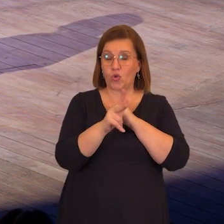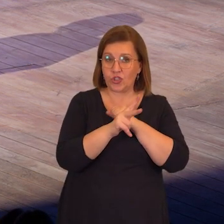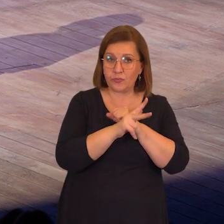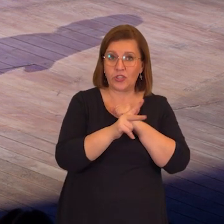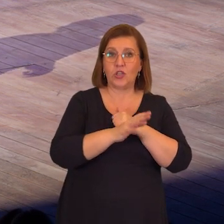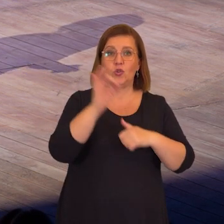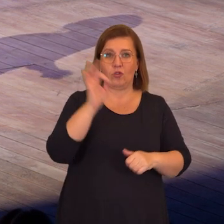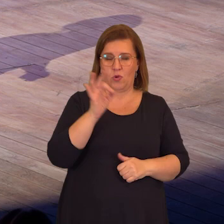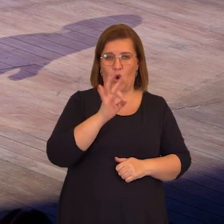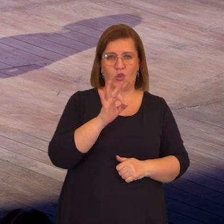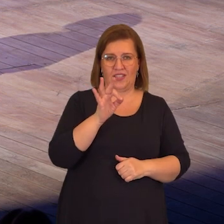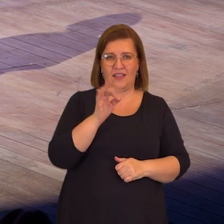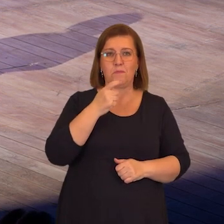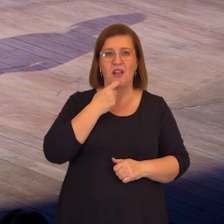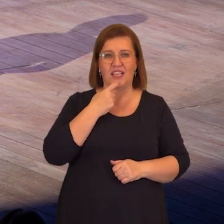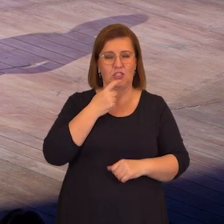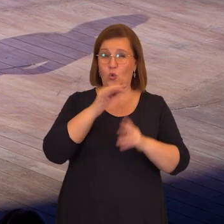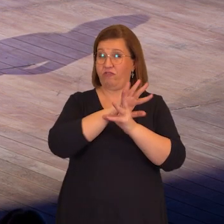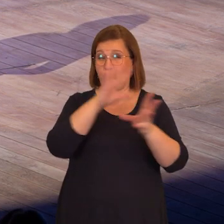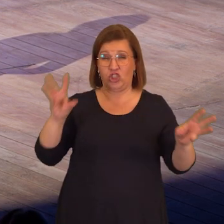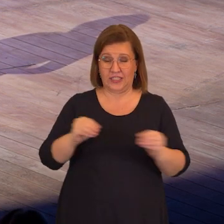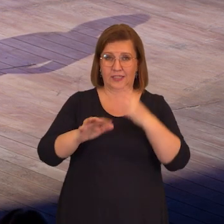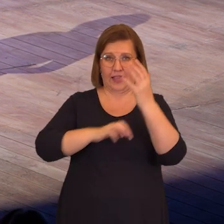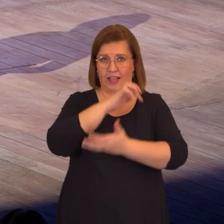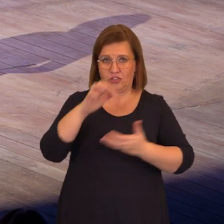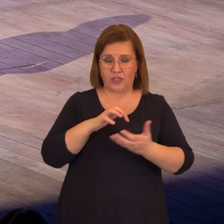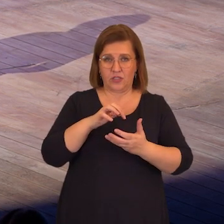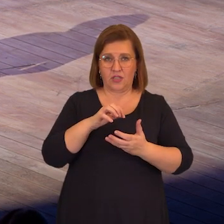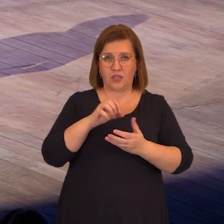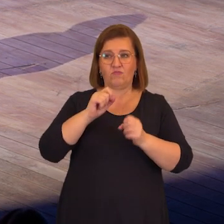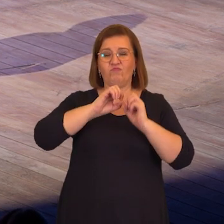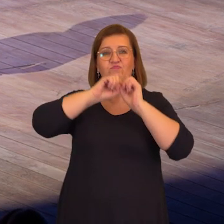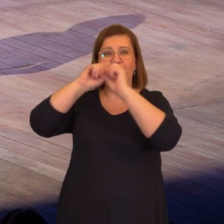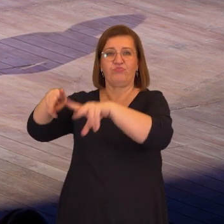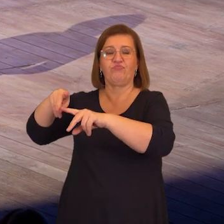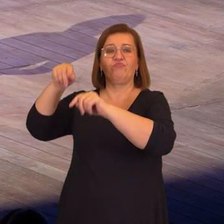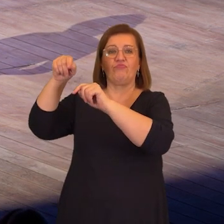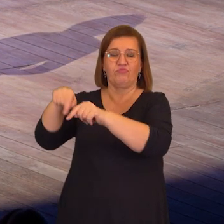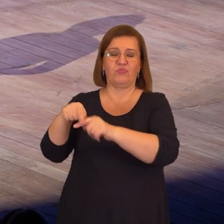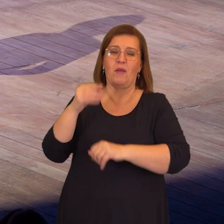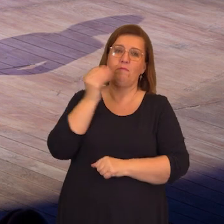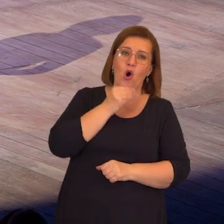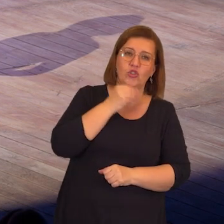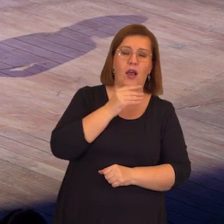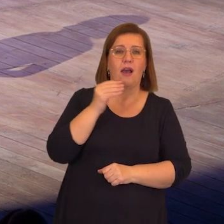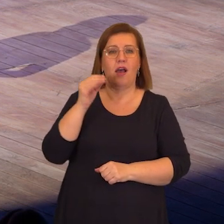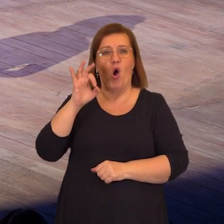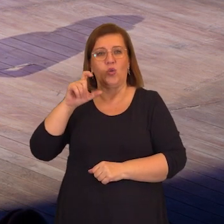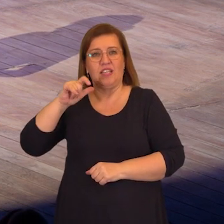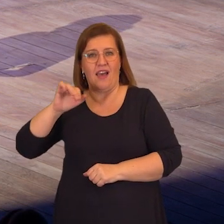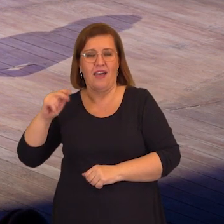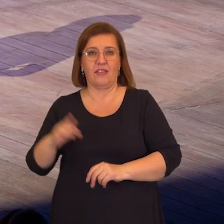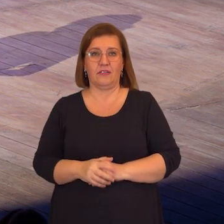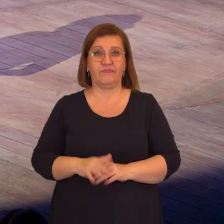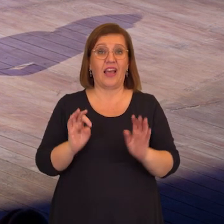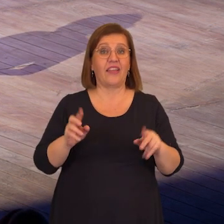80% wszystkich plastików, które są wytworzone na świecie, trafia potem do mórz i oceanów. No i teraz zagadka dla